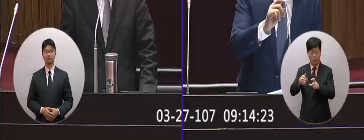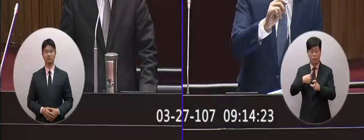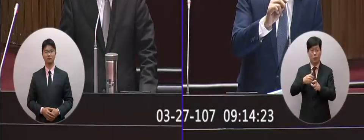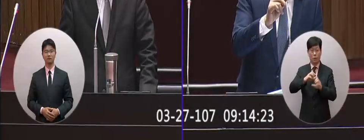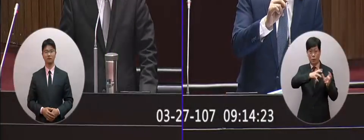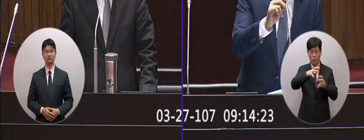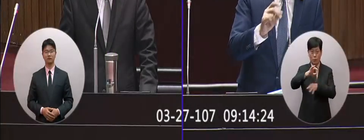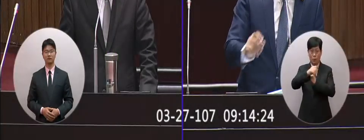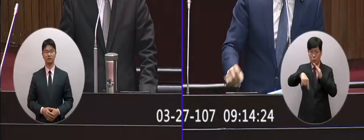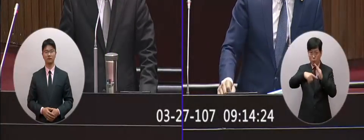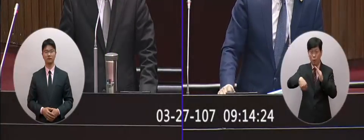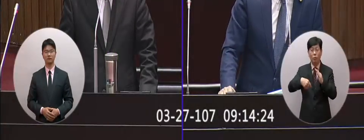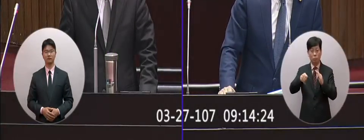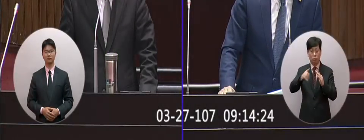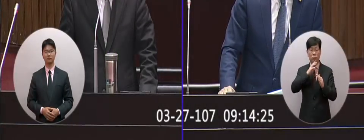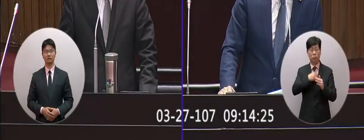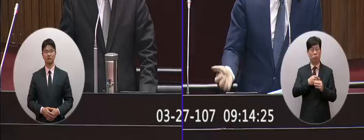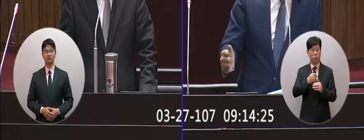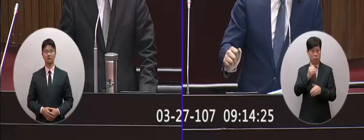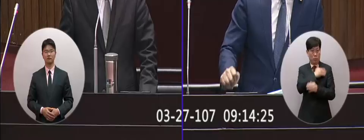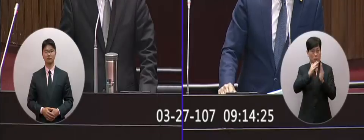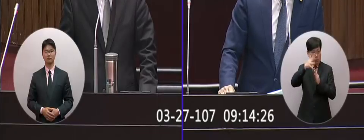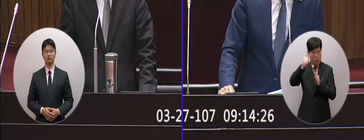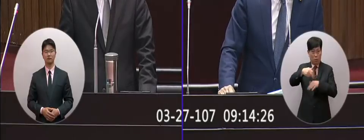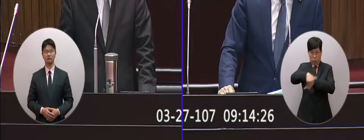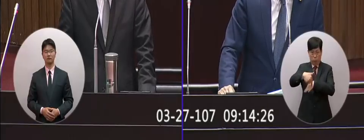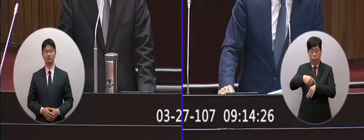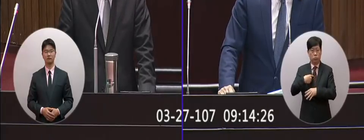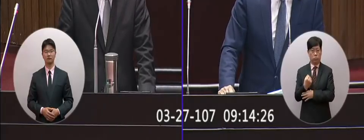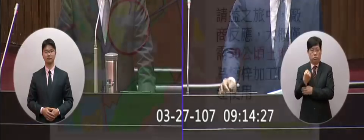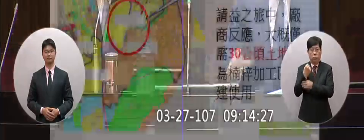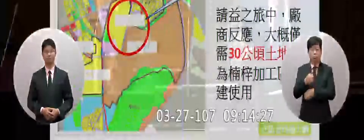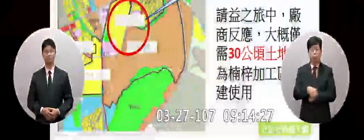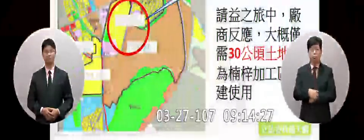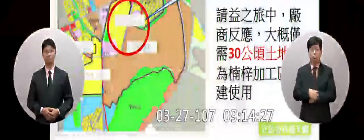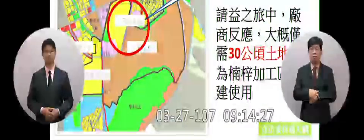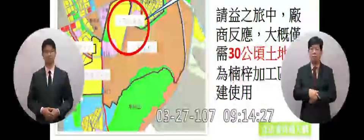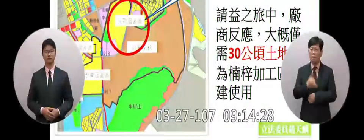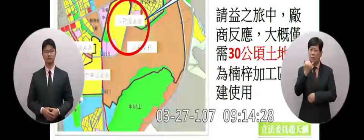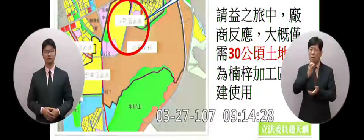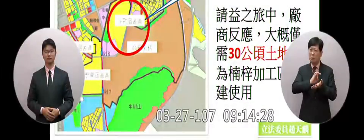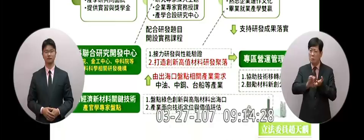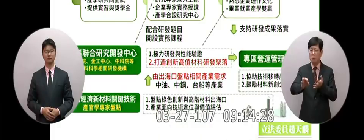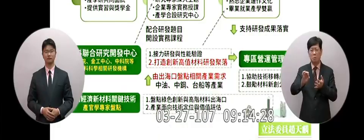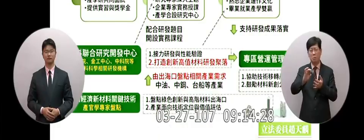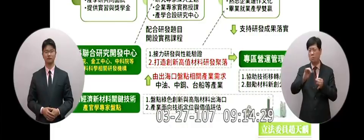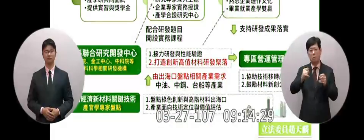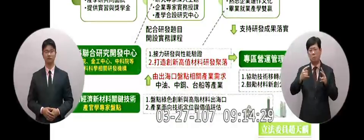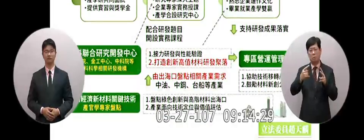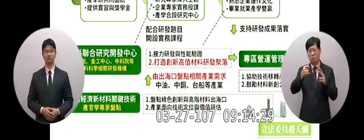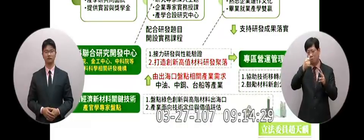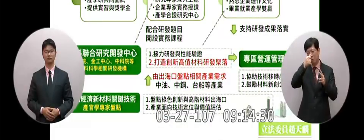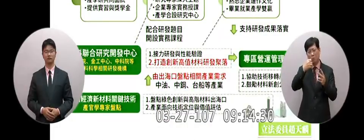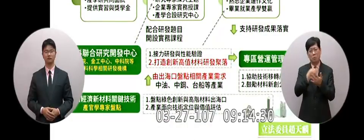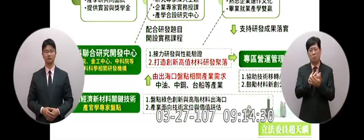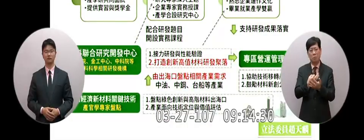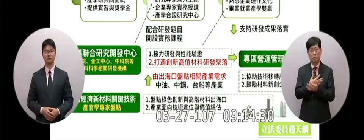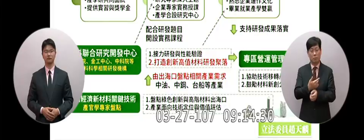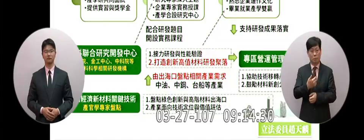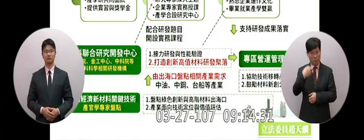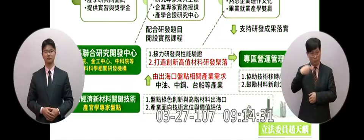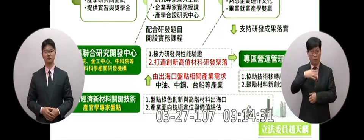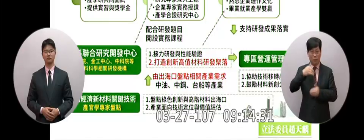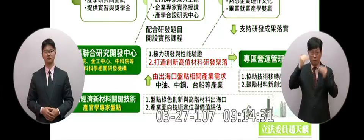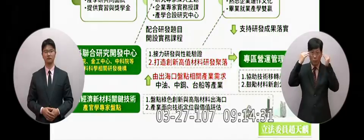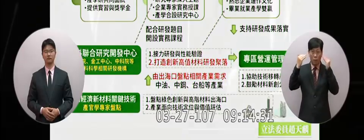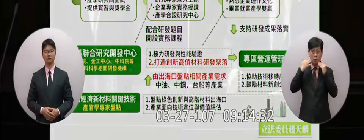院，这个是我想居姐的团队规划，当然我们是全力支持啦，但是它可以用的空间一定也是有限。所以我们甚至男